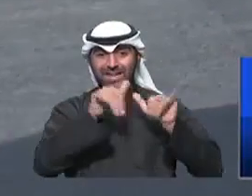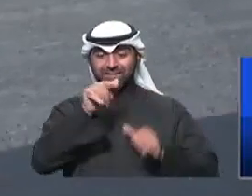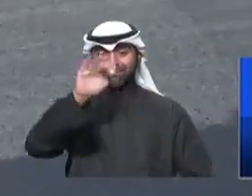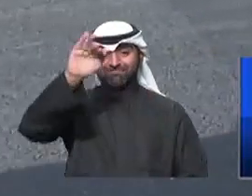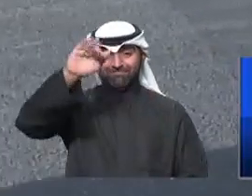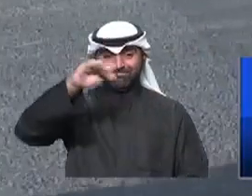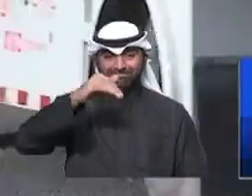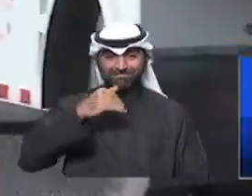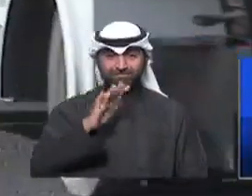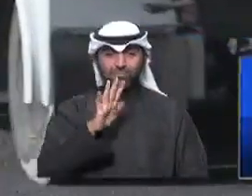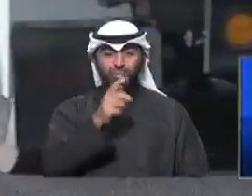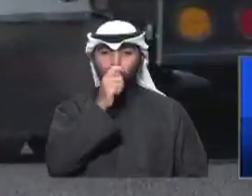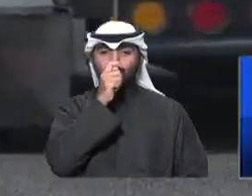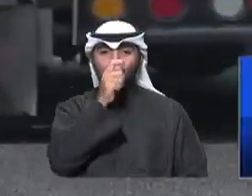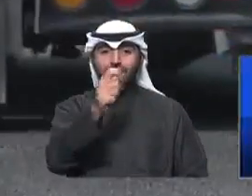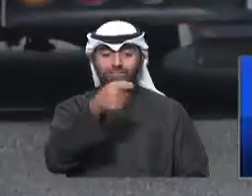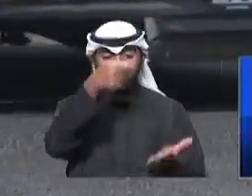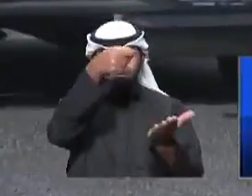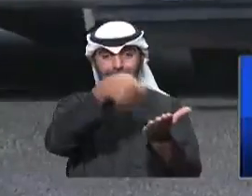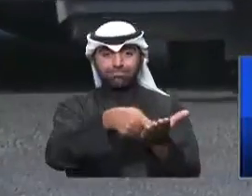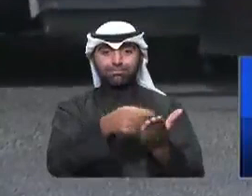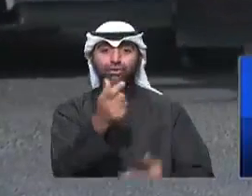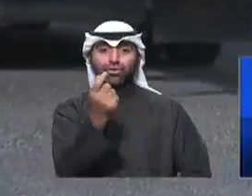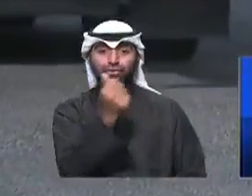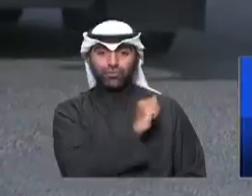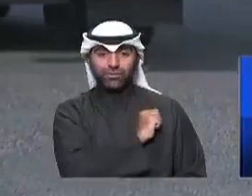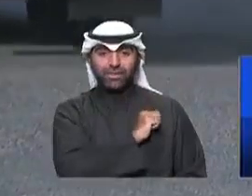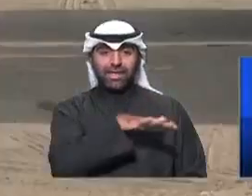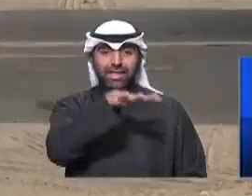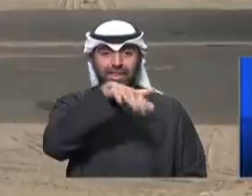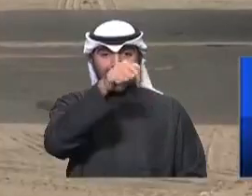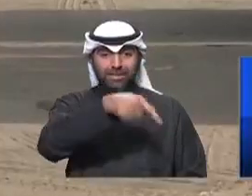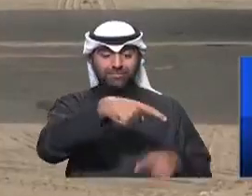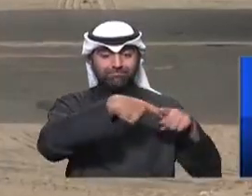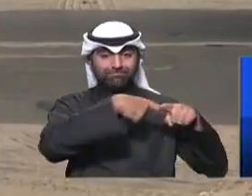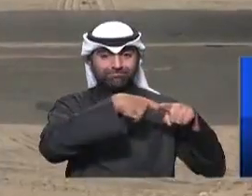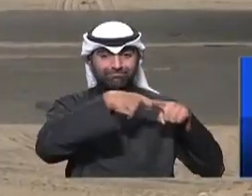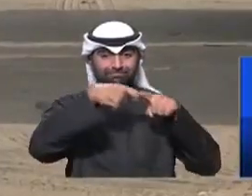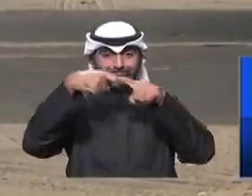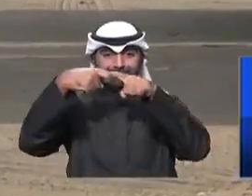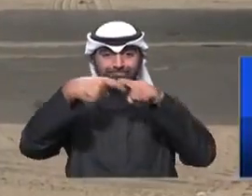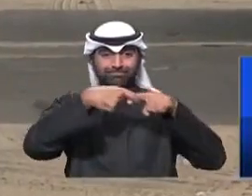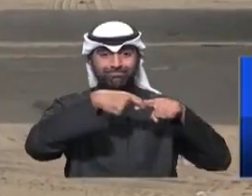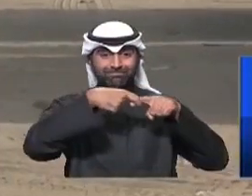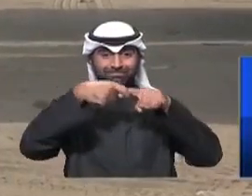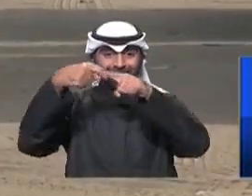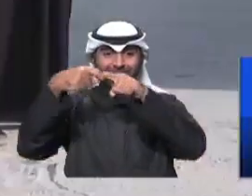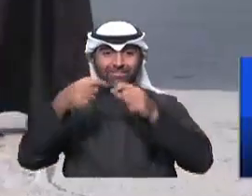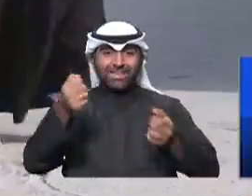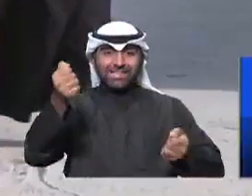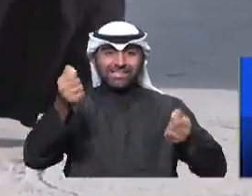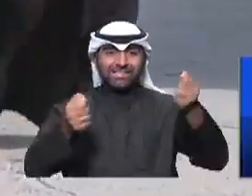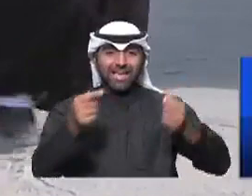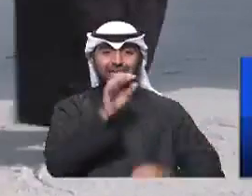المنطقه. الجراجات طبعا ما يشيل الا سياره واحده عنده بالمحل، فطبعا يستلم له 10-15